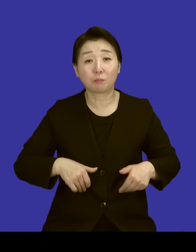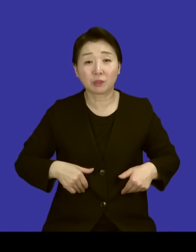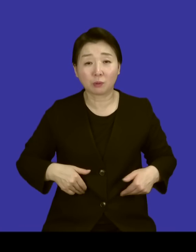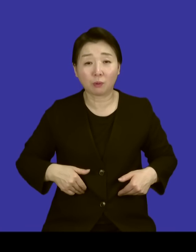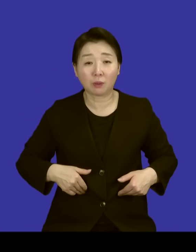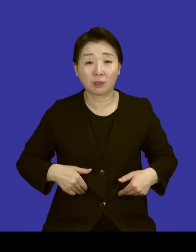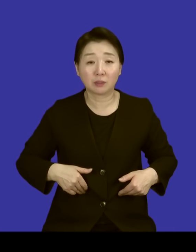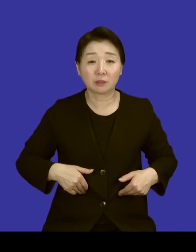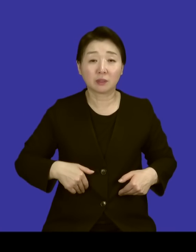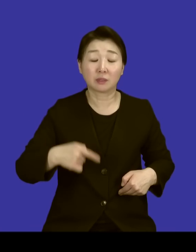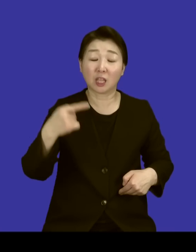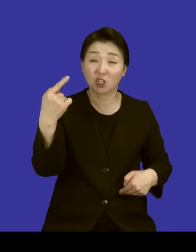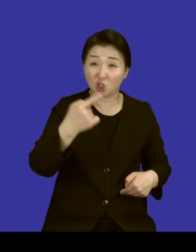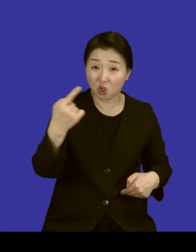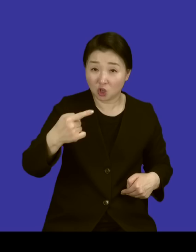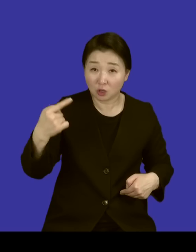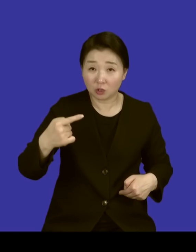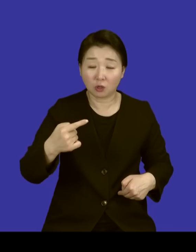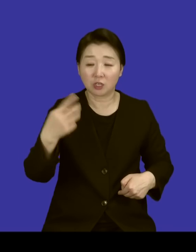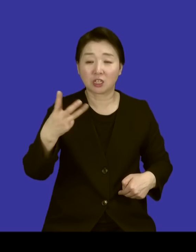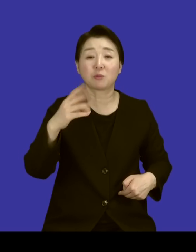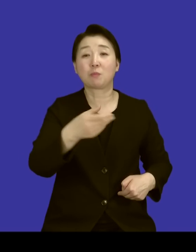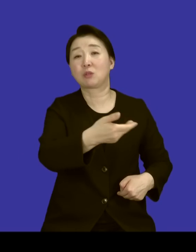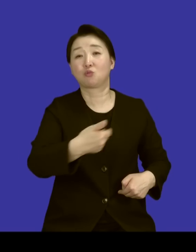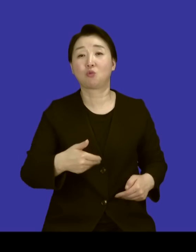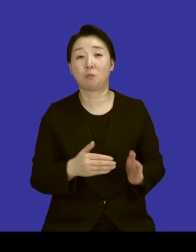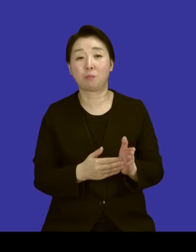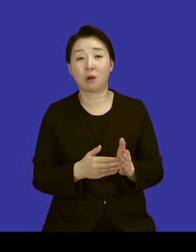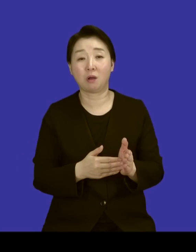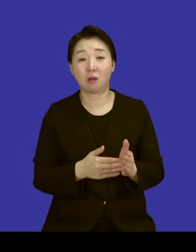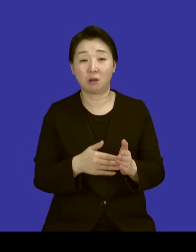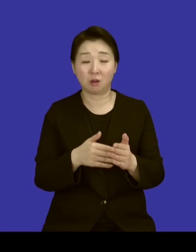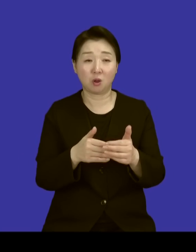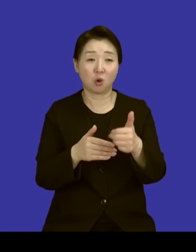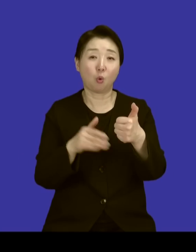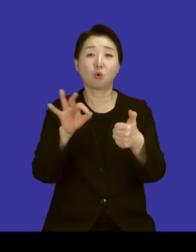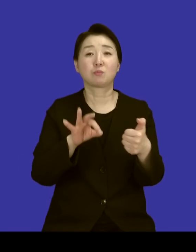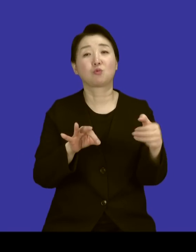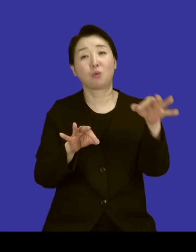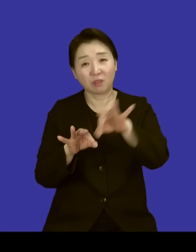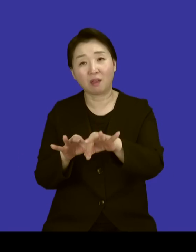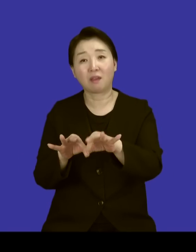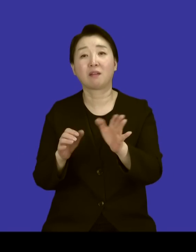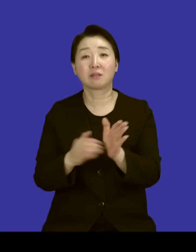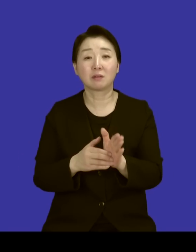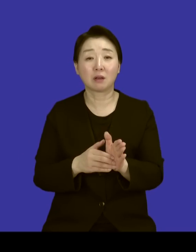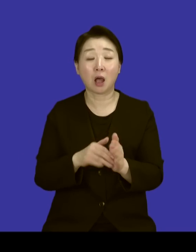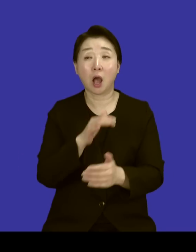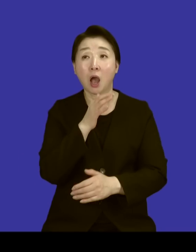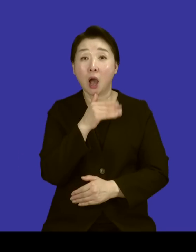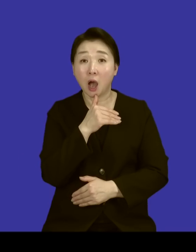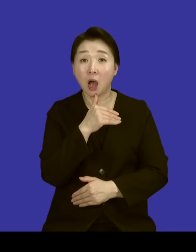그 자리에서 1,000만 원, 제게 3천만 원 주를 주는 거예요. 절반을 저희가 내겠습니다. 그래서 제가